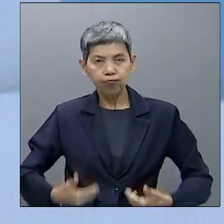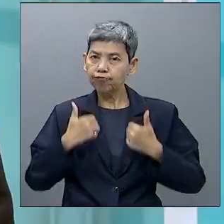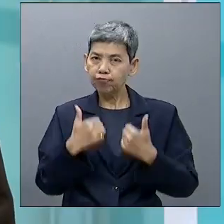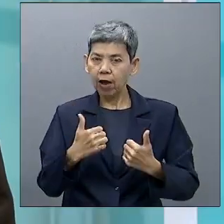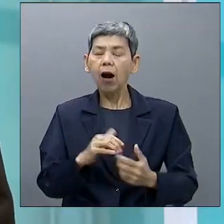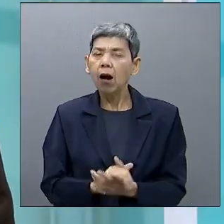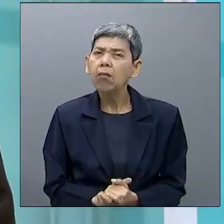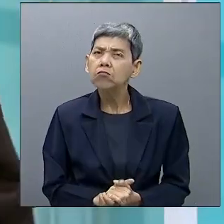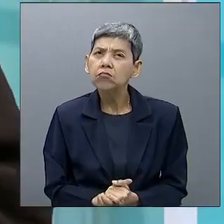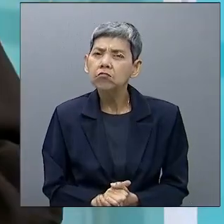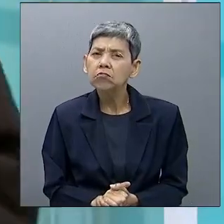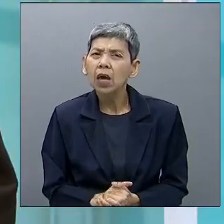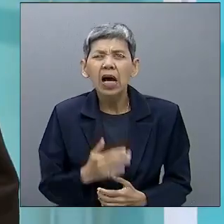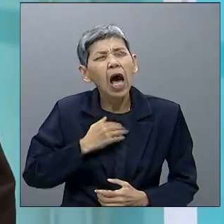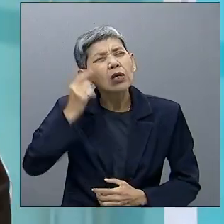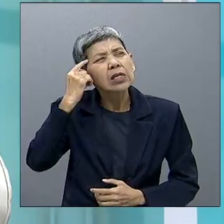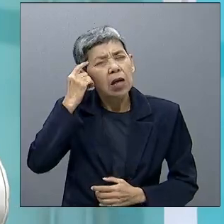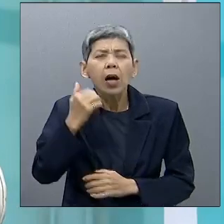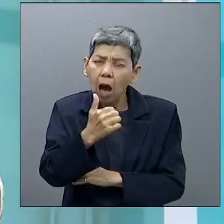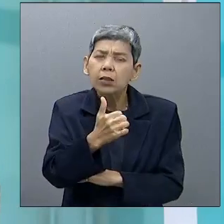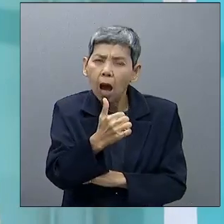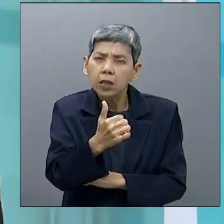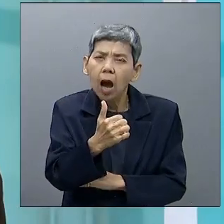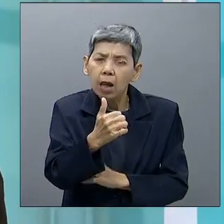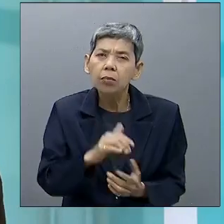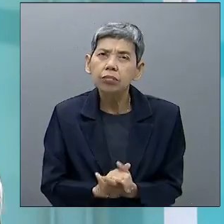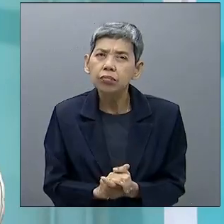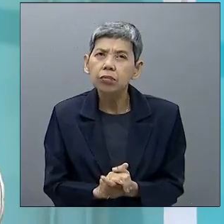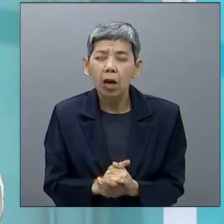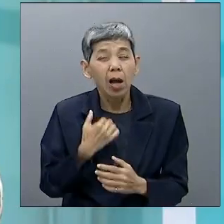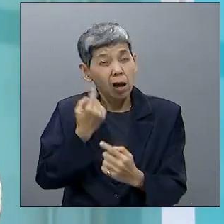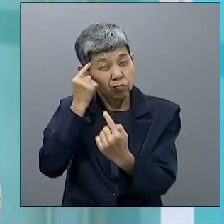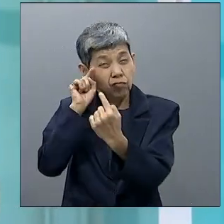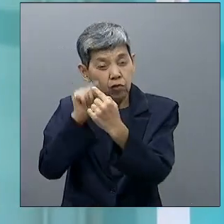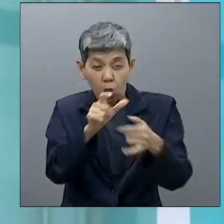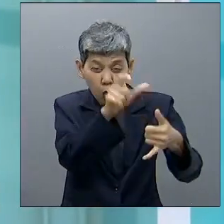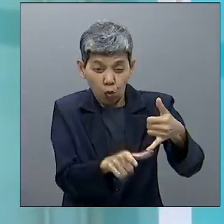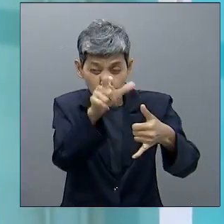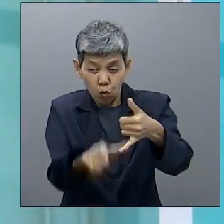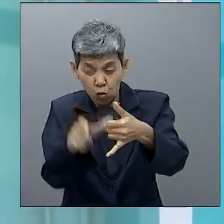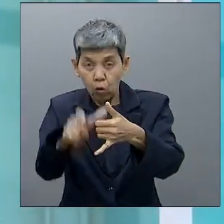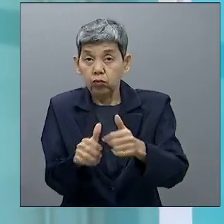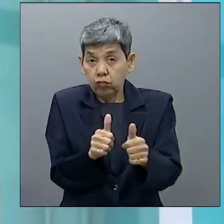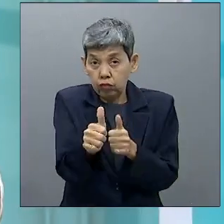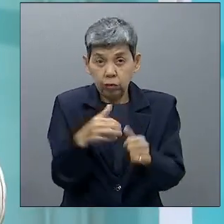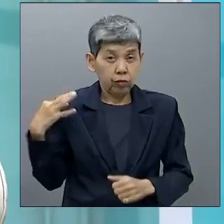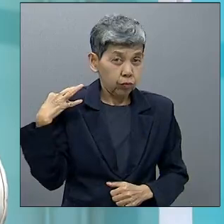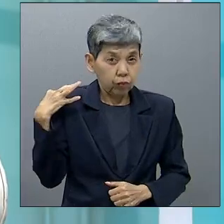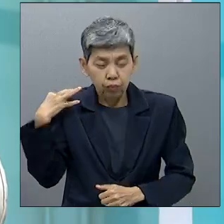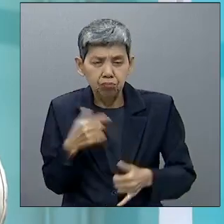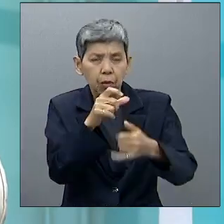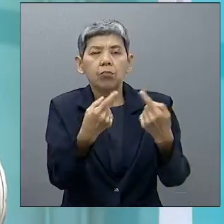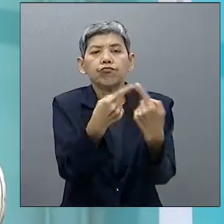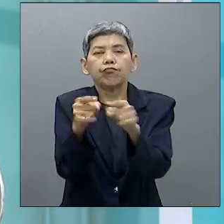หนุ่ม พี่ว่าเรียกอย่างนั้นก็ว่าได้เนาะแล้วก็เป้าหมายของแต่ละคนในการเข้ามาประกวดนางงามพี่ว่าก็ต่